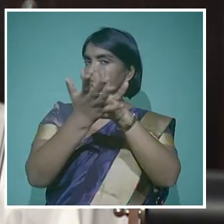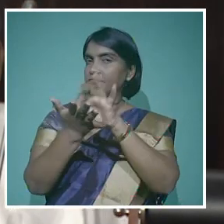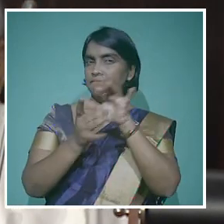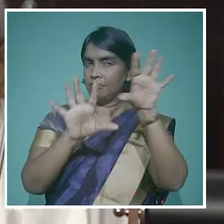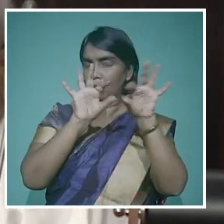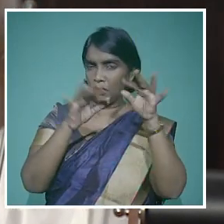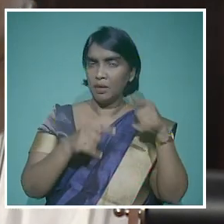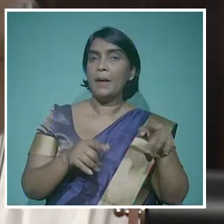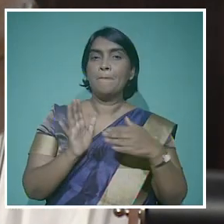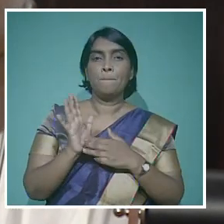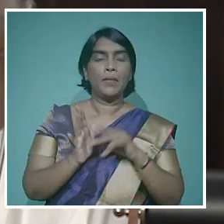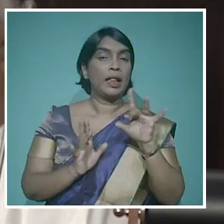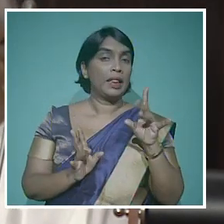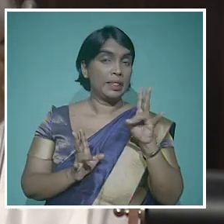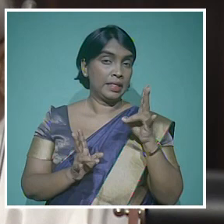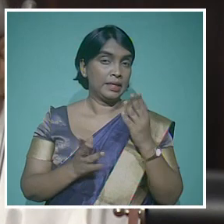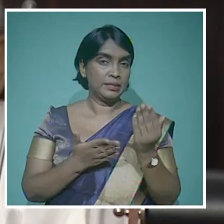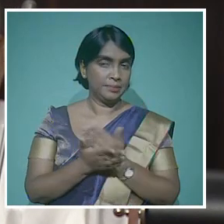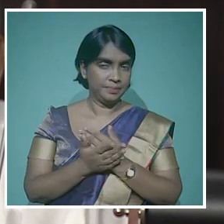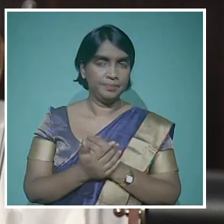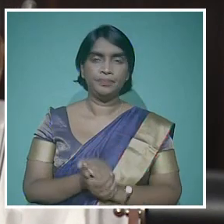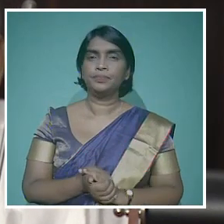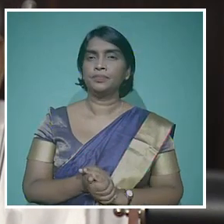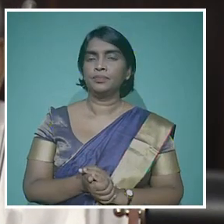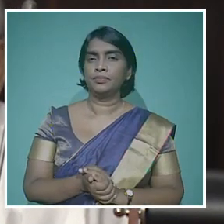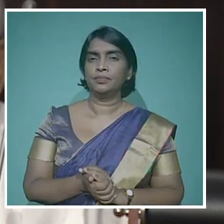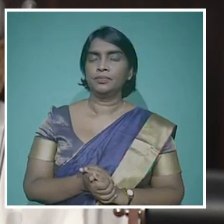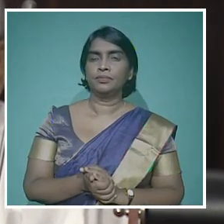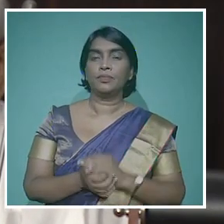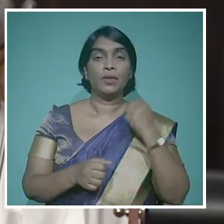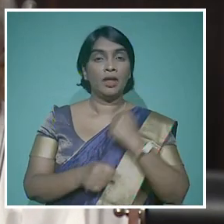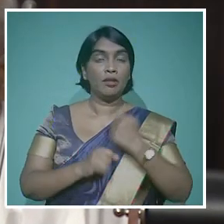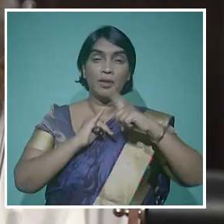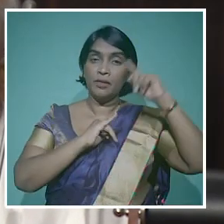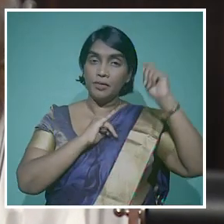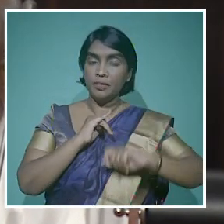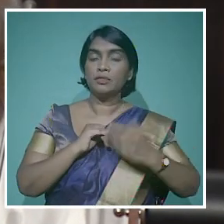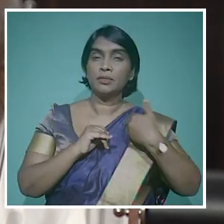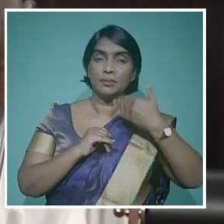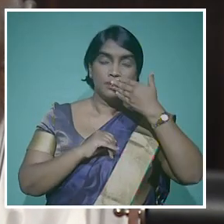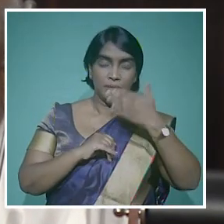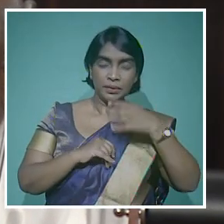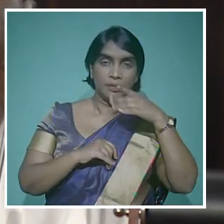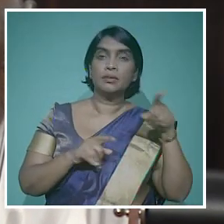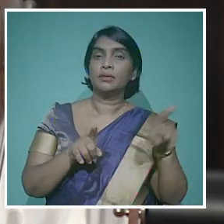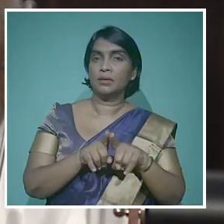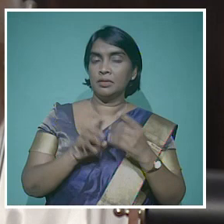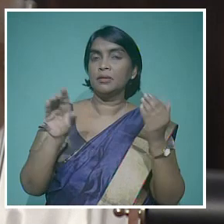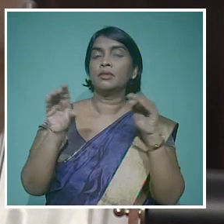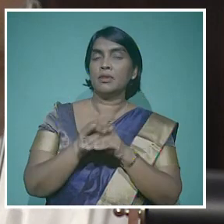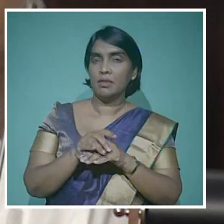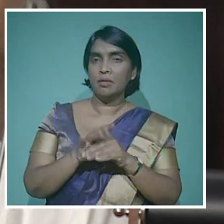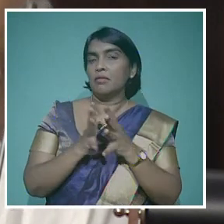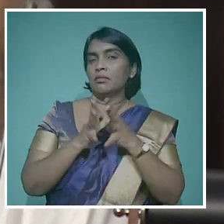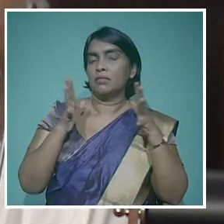එකට මිලියන 200ක් වෙන් කරලා තියෙනවා. රාජ්‍ය විශ්වවිද්‍යාලට කුසලතා පදනම මත ඇතුළත් කර ගැනීම